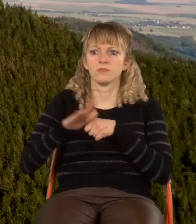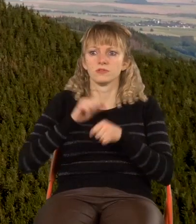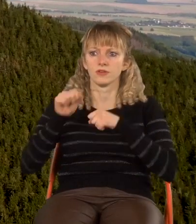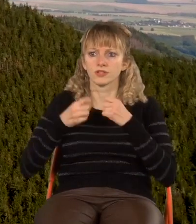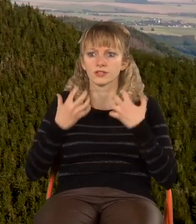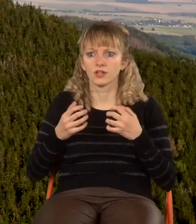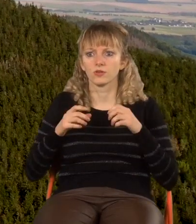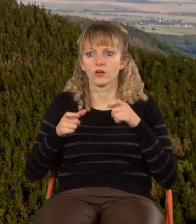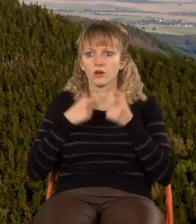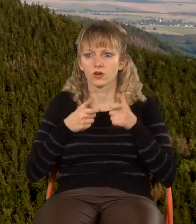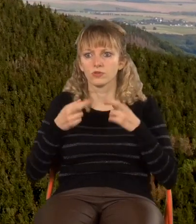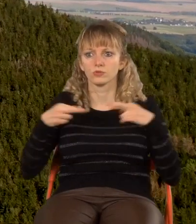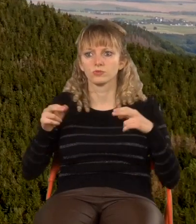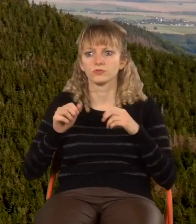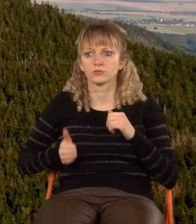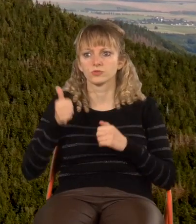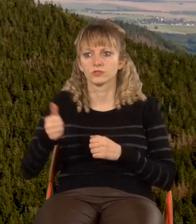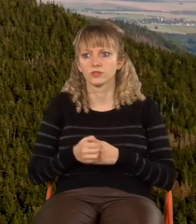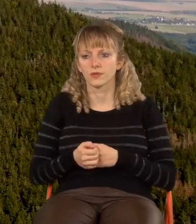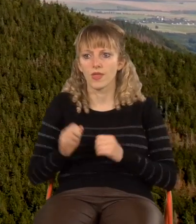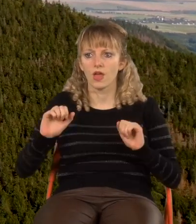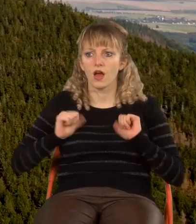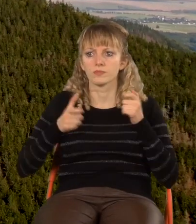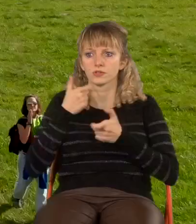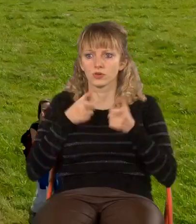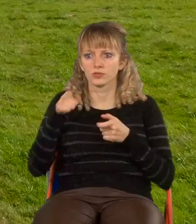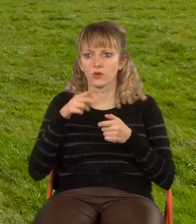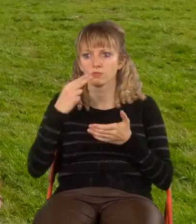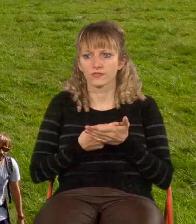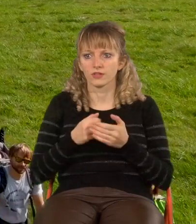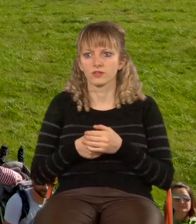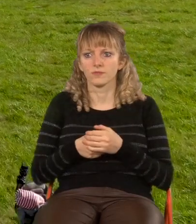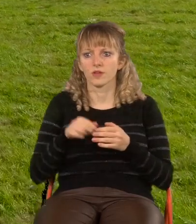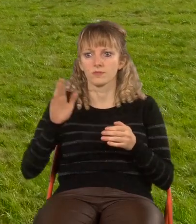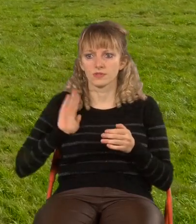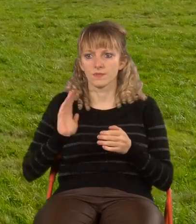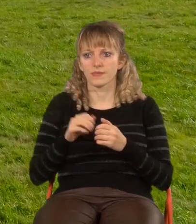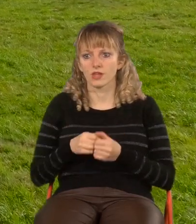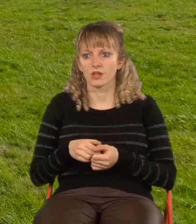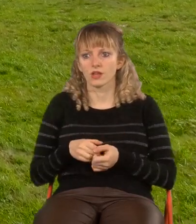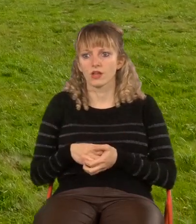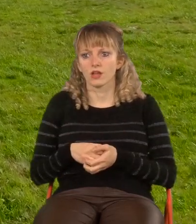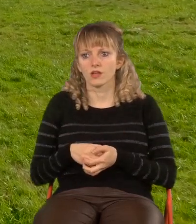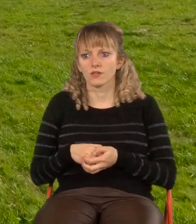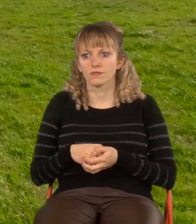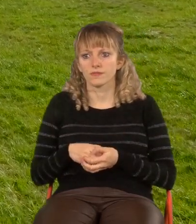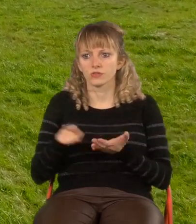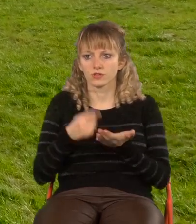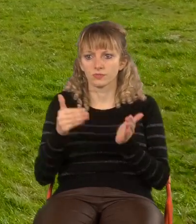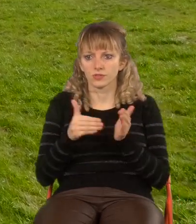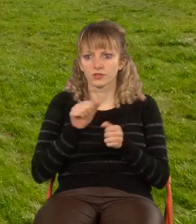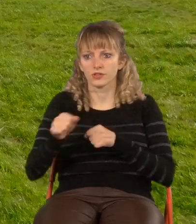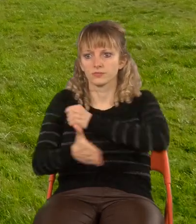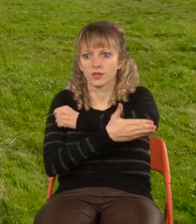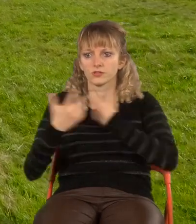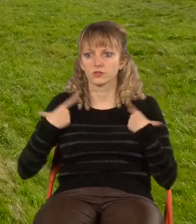Coraz więcej osób niepełnosprawnych chce uprawiać różne formy turystyki. Aby zrobić to odpowiednio, a przede wszystkim bezpiecznie, często potrzebne